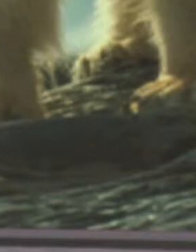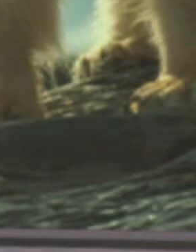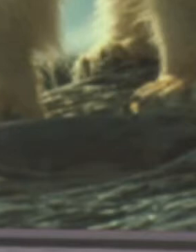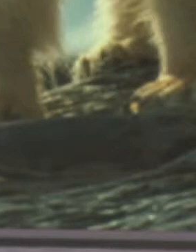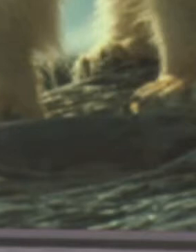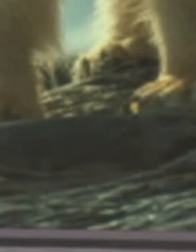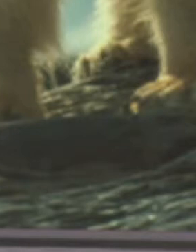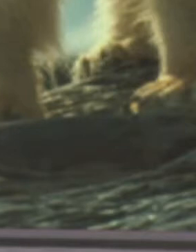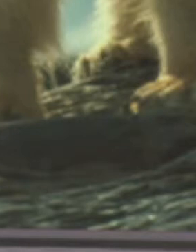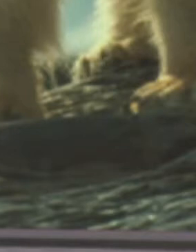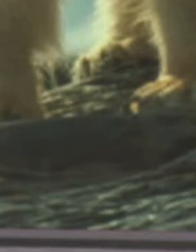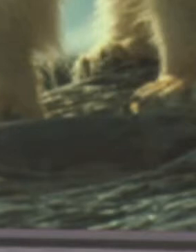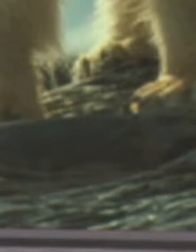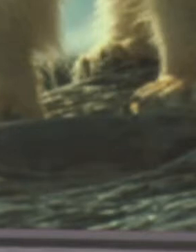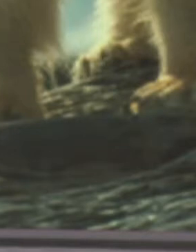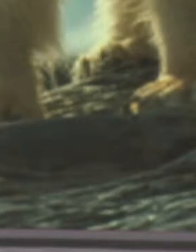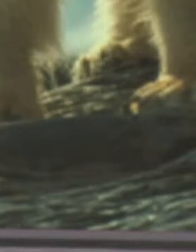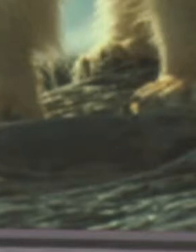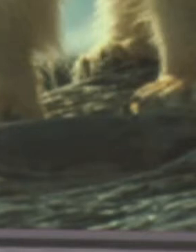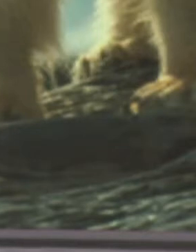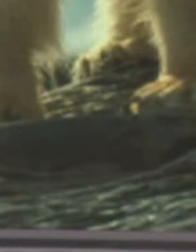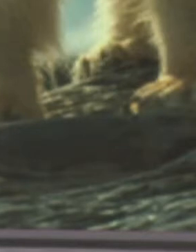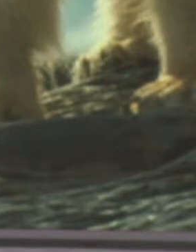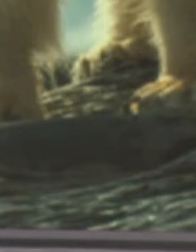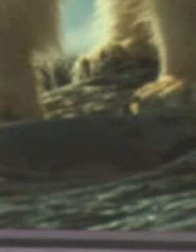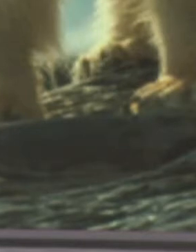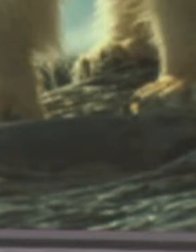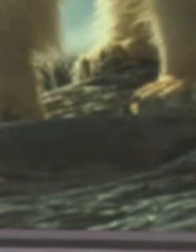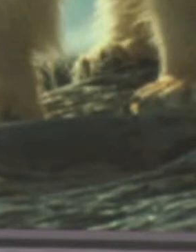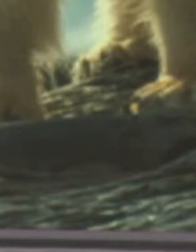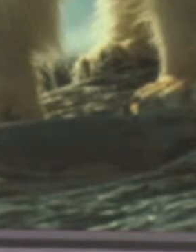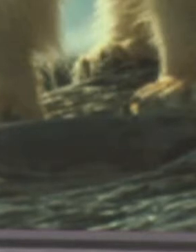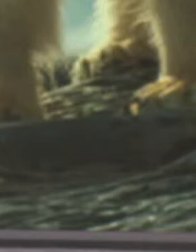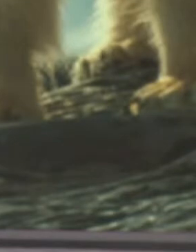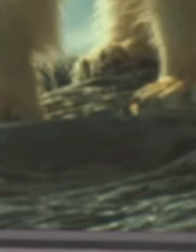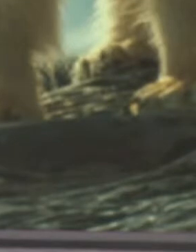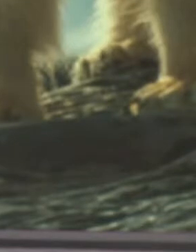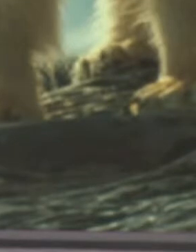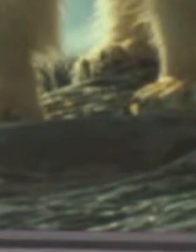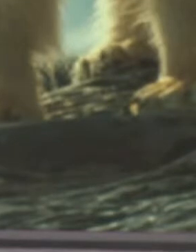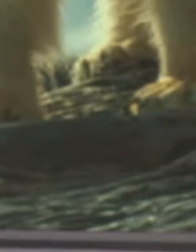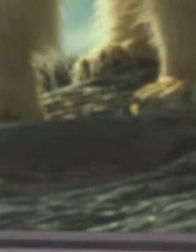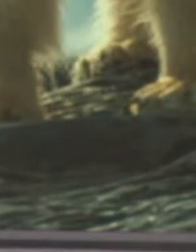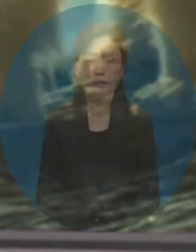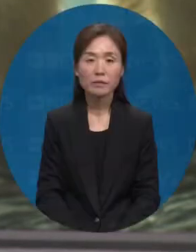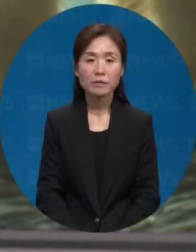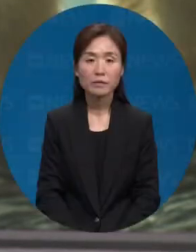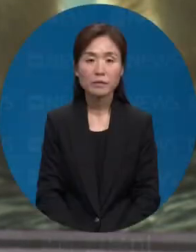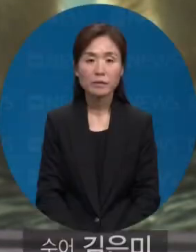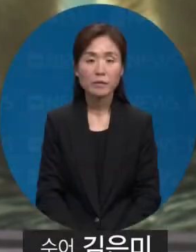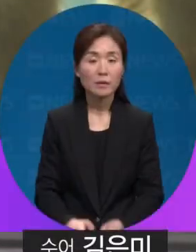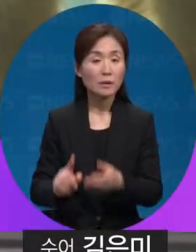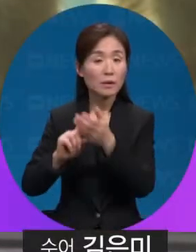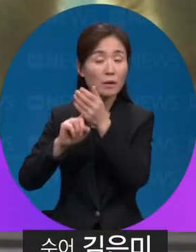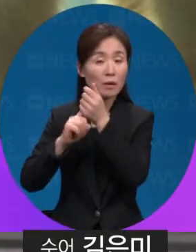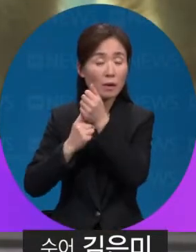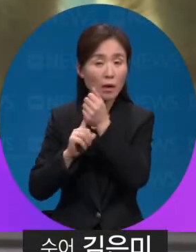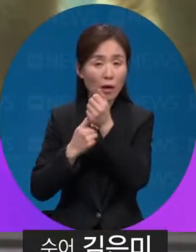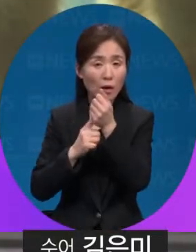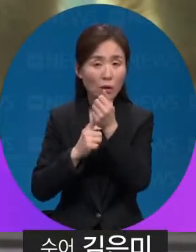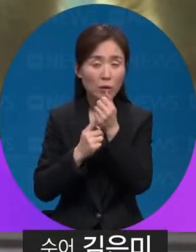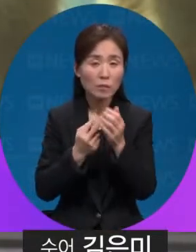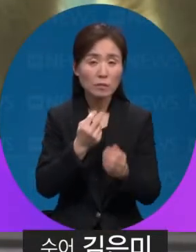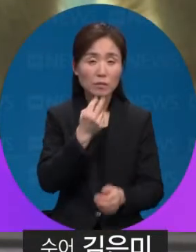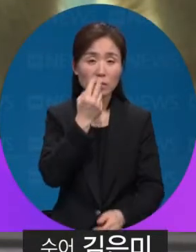여러분 안녕하십니까 2월 11일 목요일 입 s 정원이 얻습니다 땅콩 냄새만 맡아도 심각한